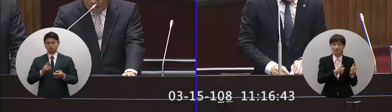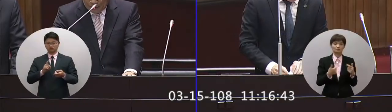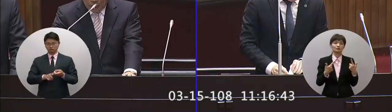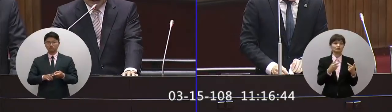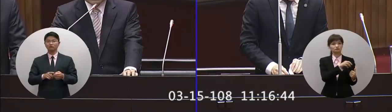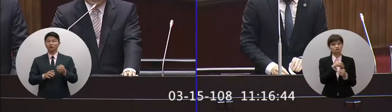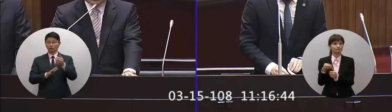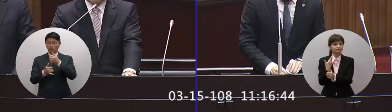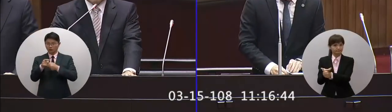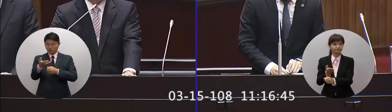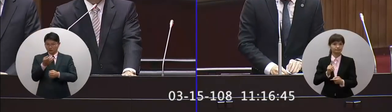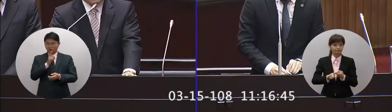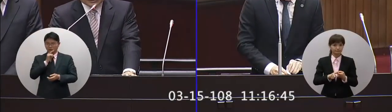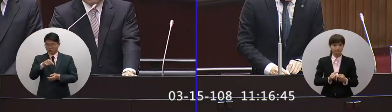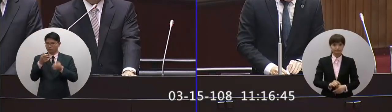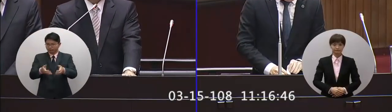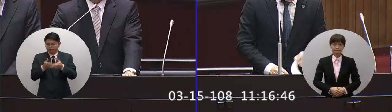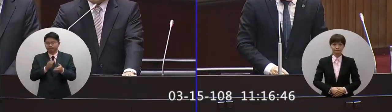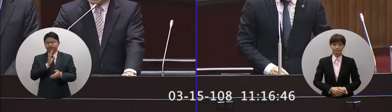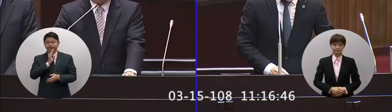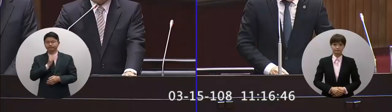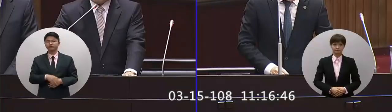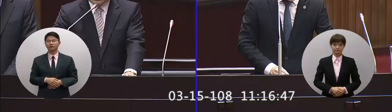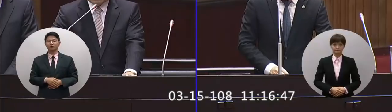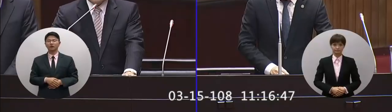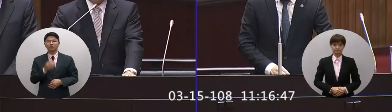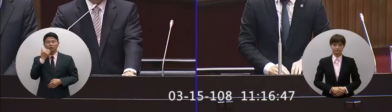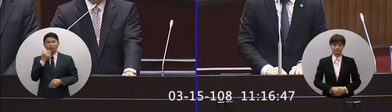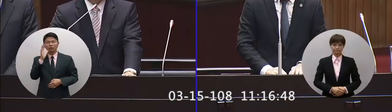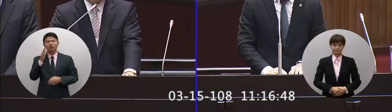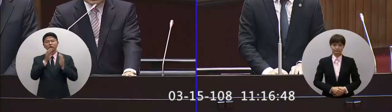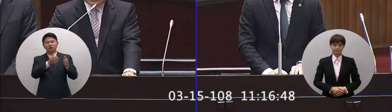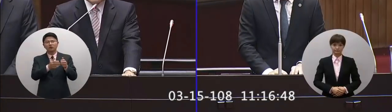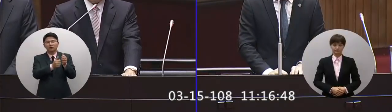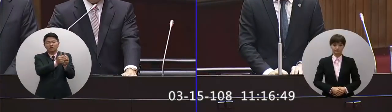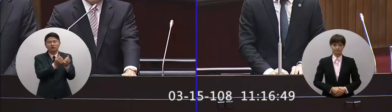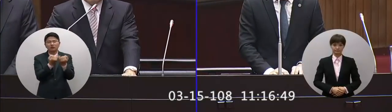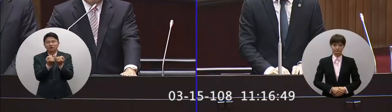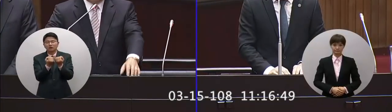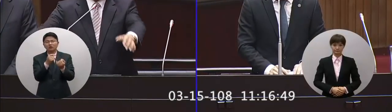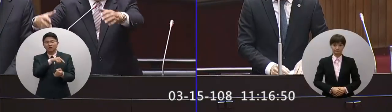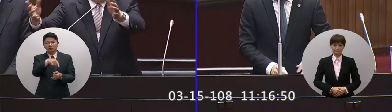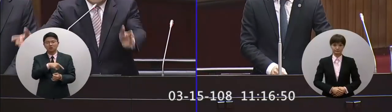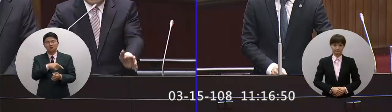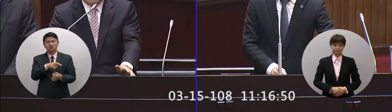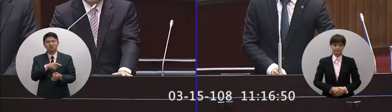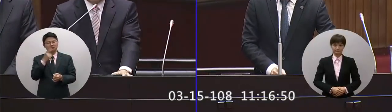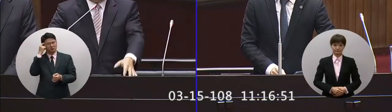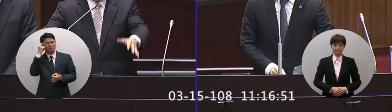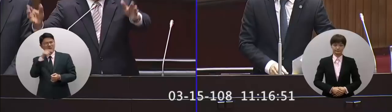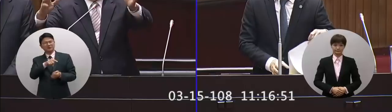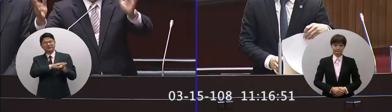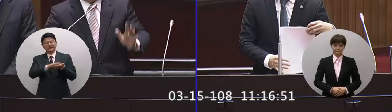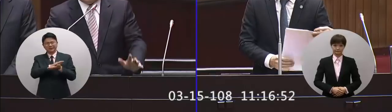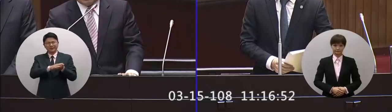迄个委员你讲的真重要，就是讲有个人对同性婚姻，就是讲哦，迄个乱来啦，